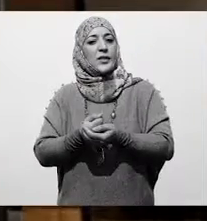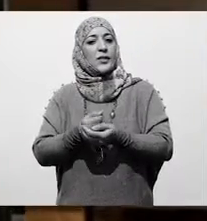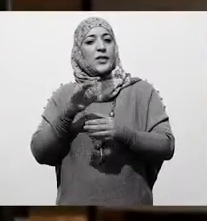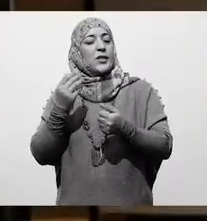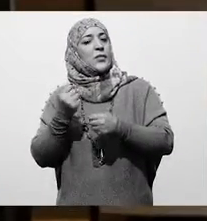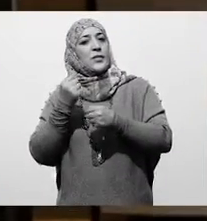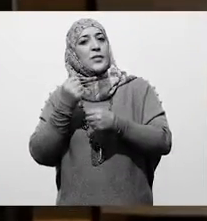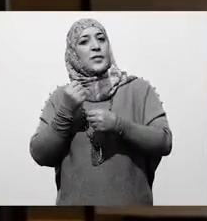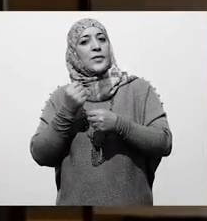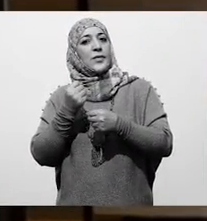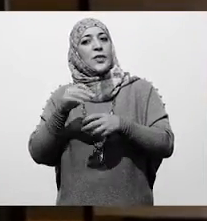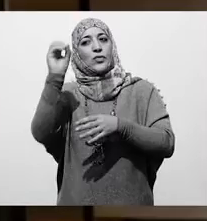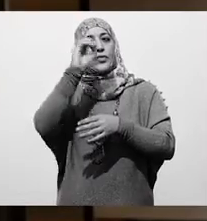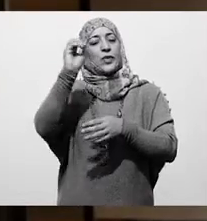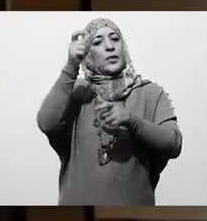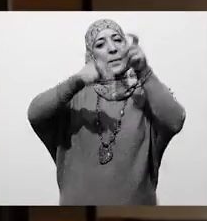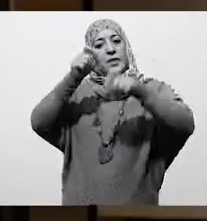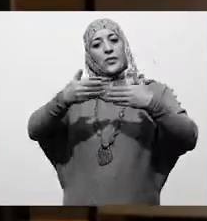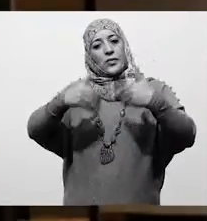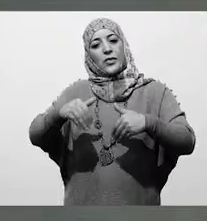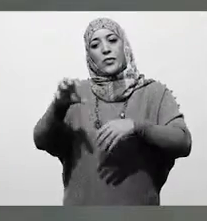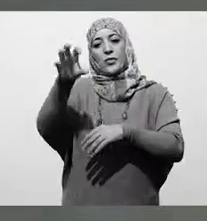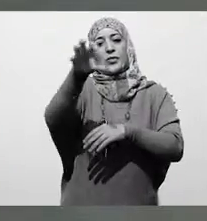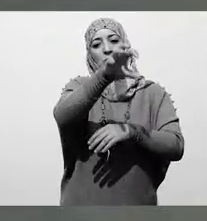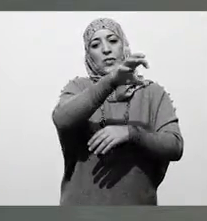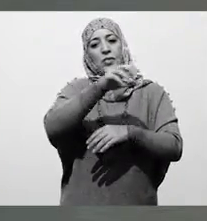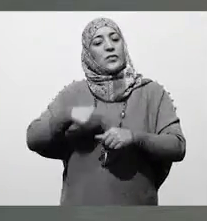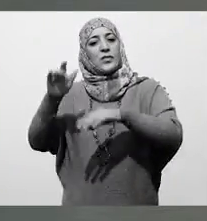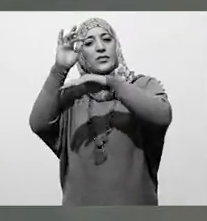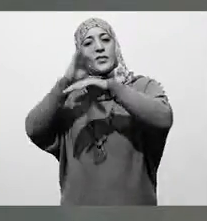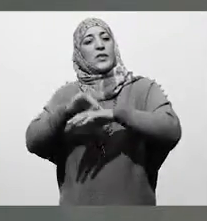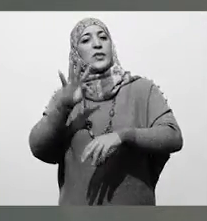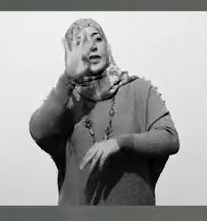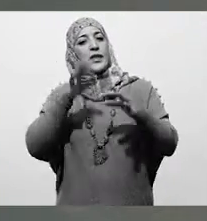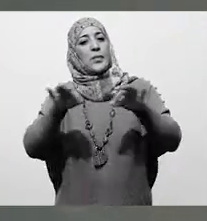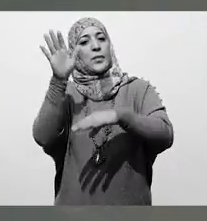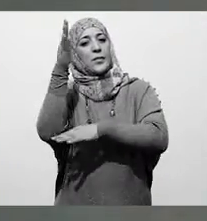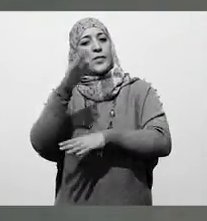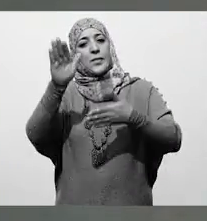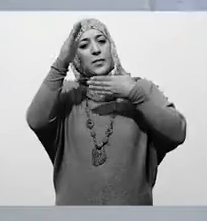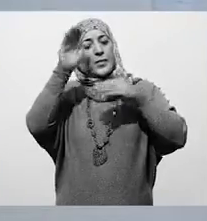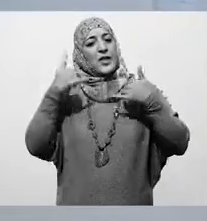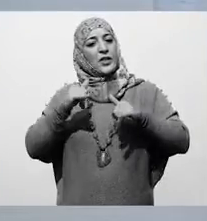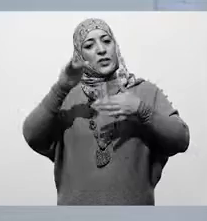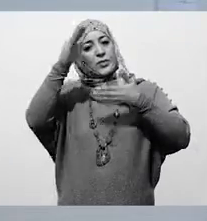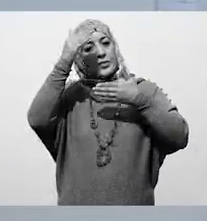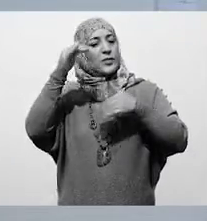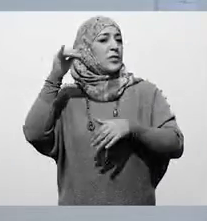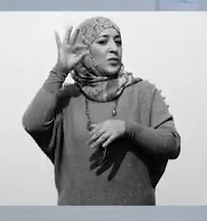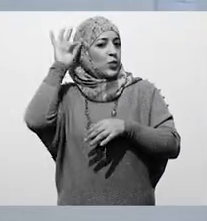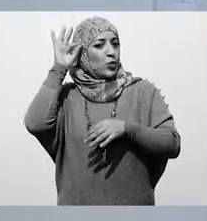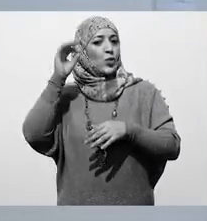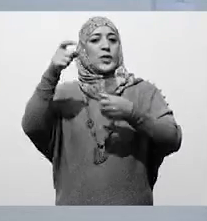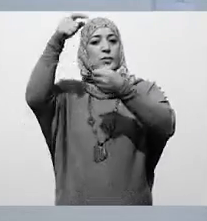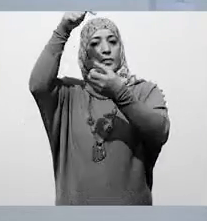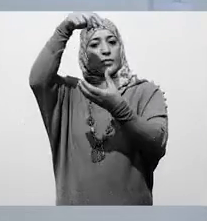d'un mapping des organisations de personnes handicapées dans la région. Ce mapping a touché 4 pays, donc l'Algérie, le Maroc, la Tunisie et la